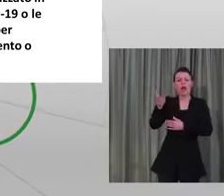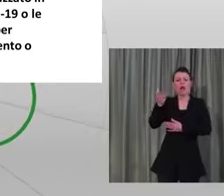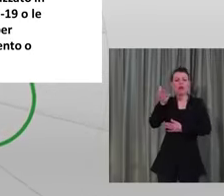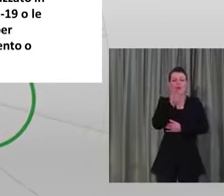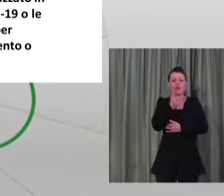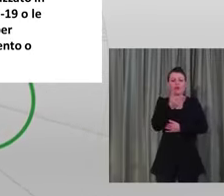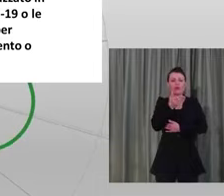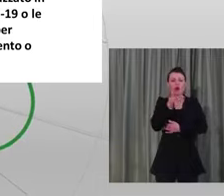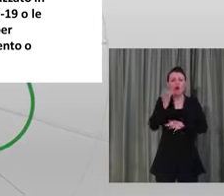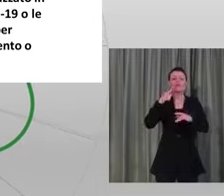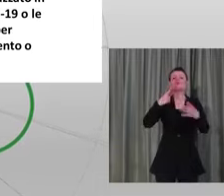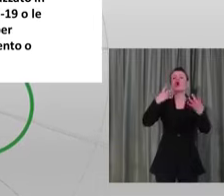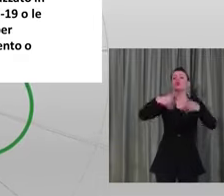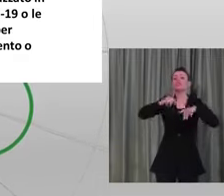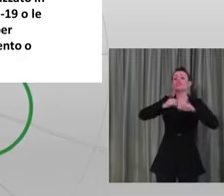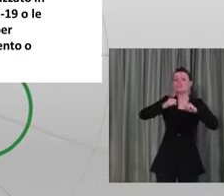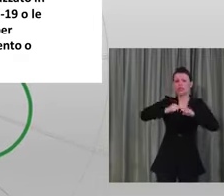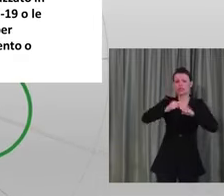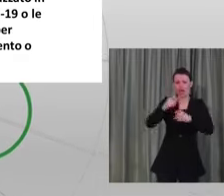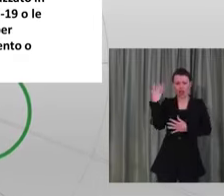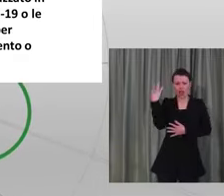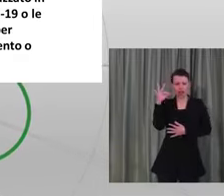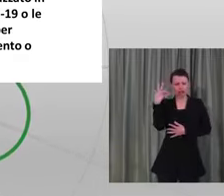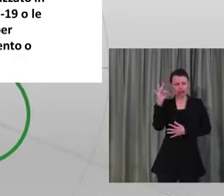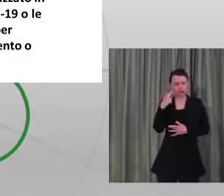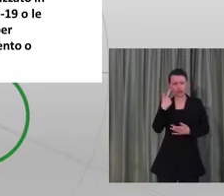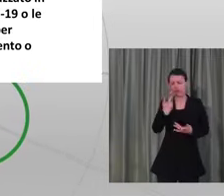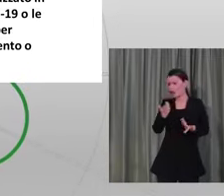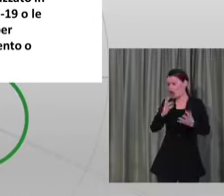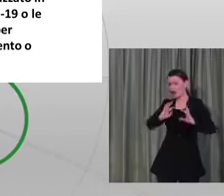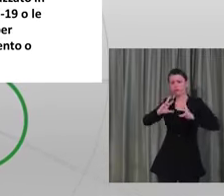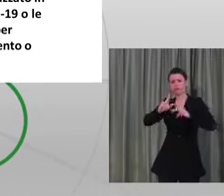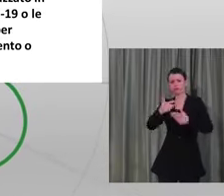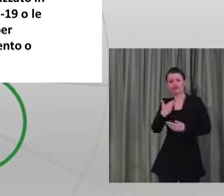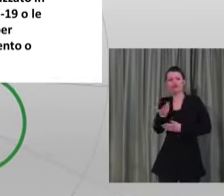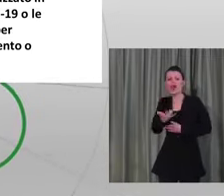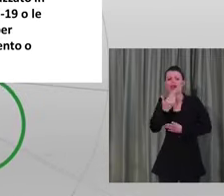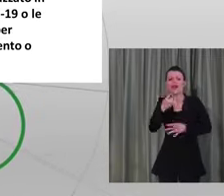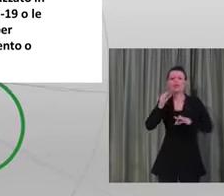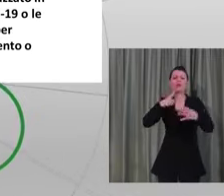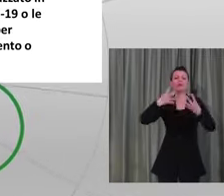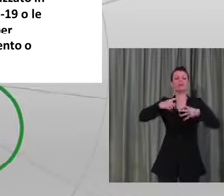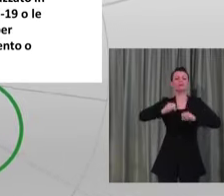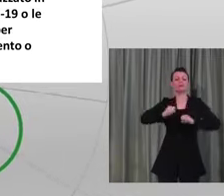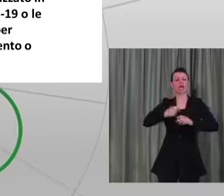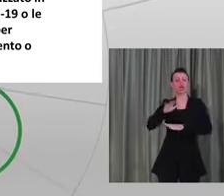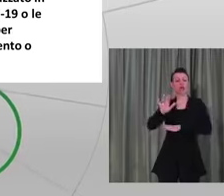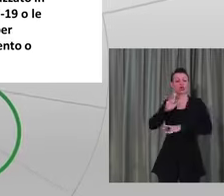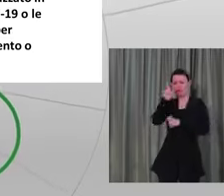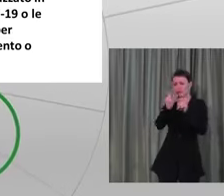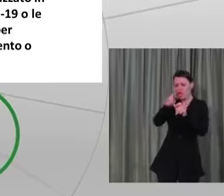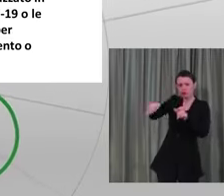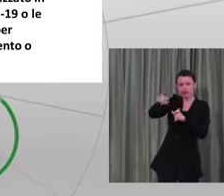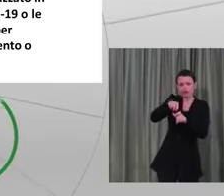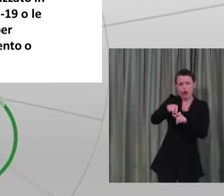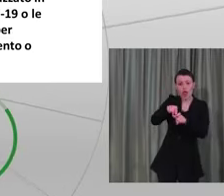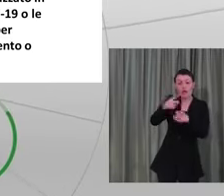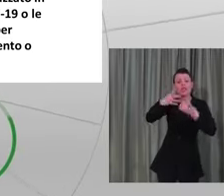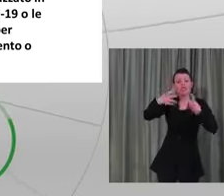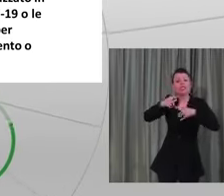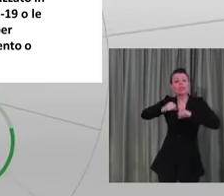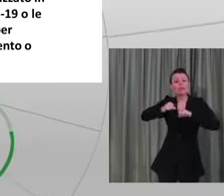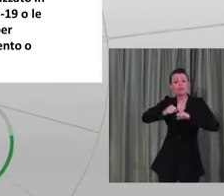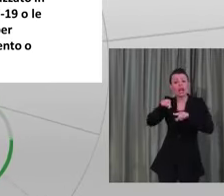dato una risposta incredibile a un'emergenza eccezionale un sistema sanitario che però deve essere